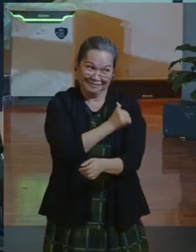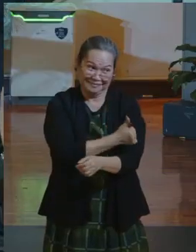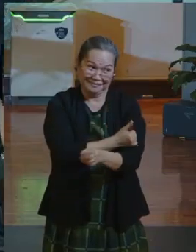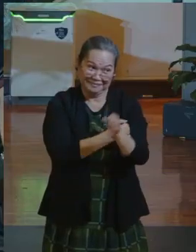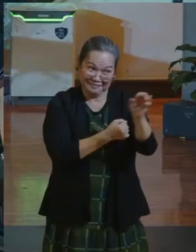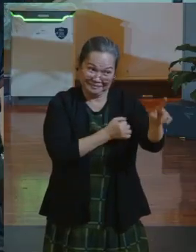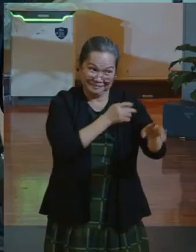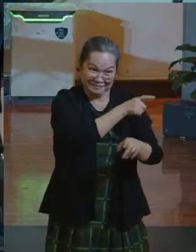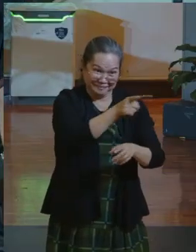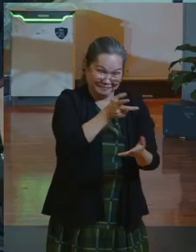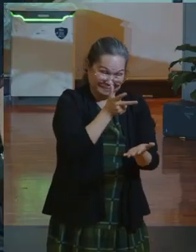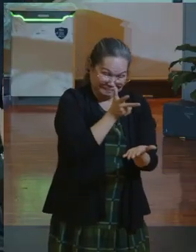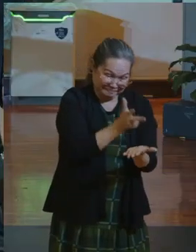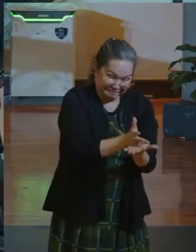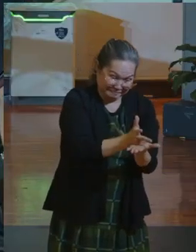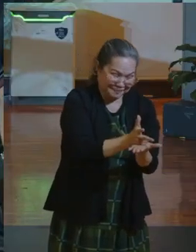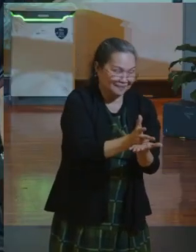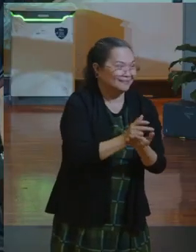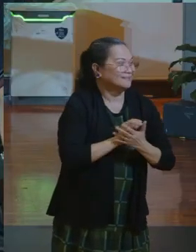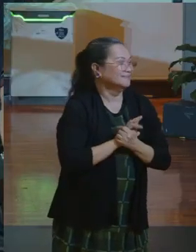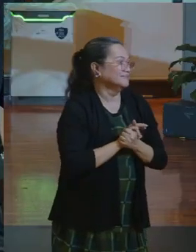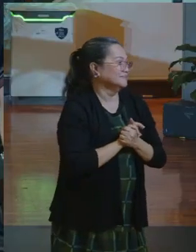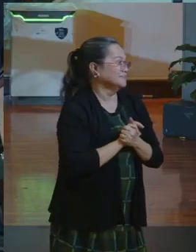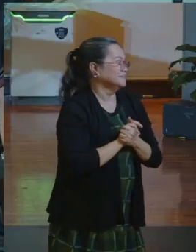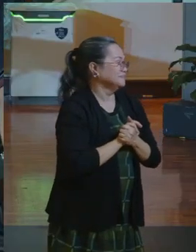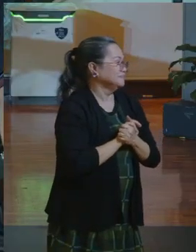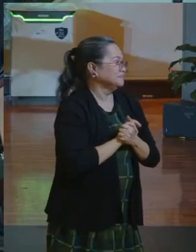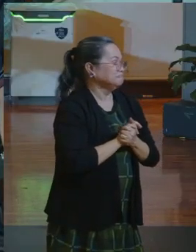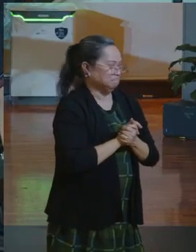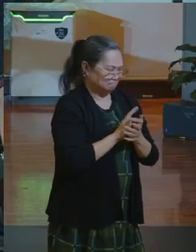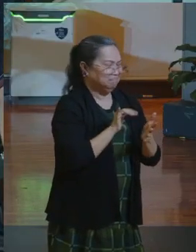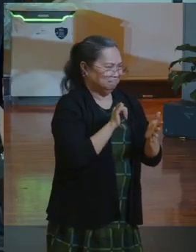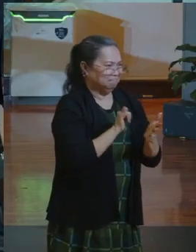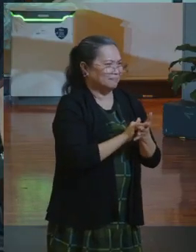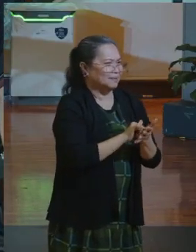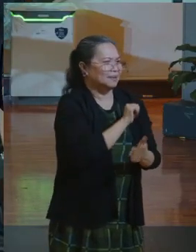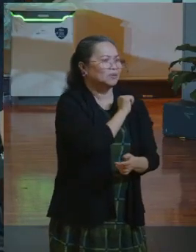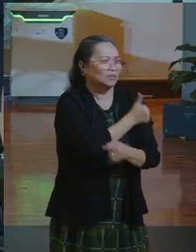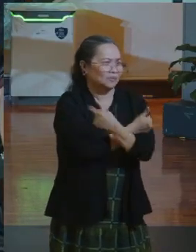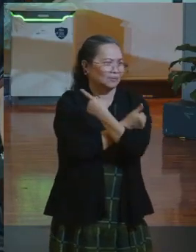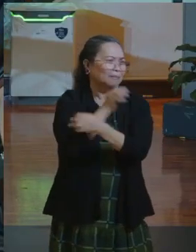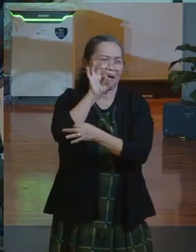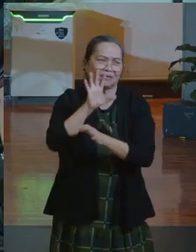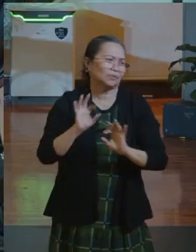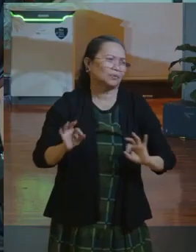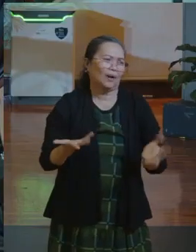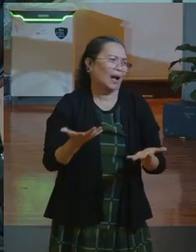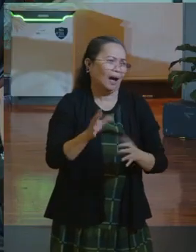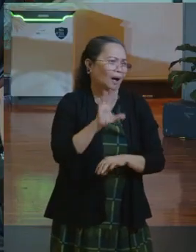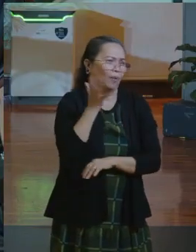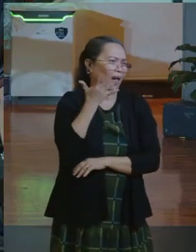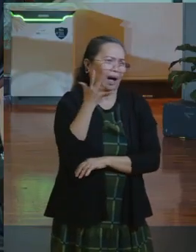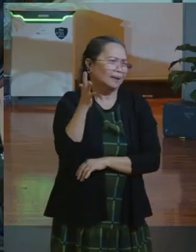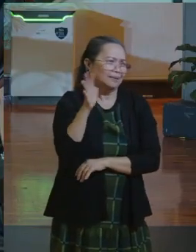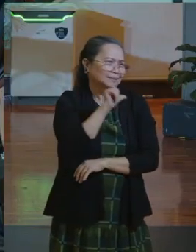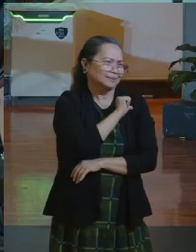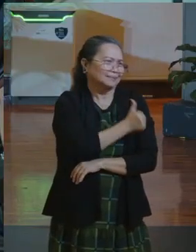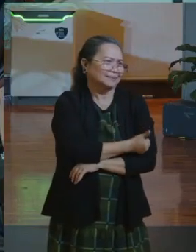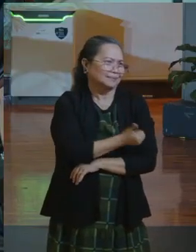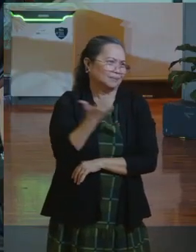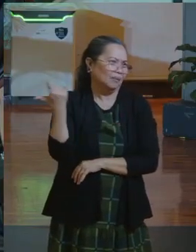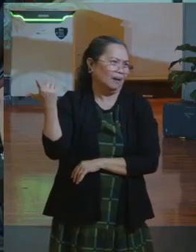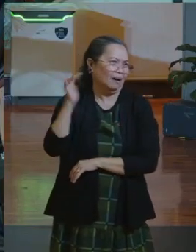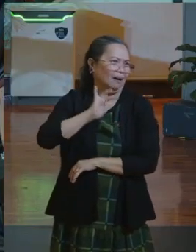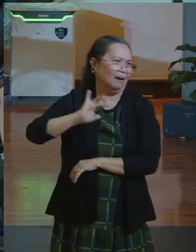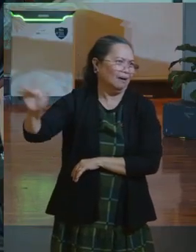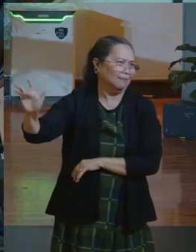nakapag-park sa basement natin. Yan lang siguro authority ng dami. wala po kaming otoridad